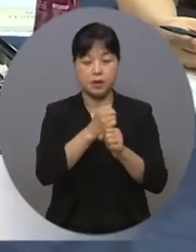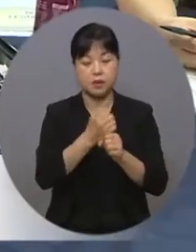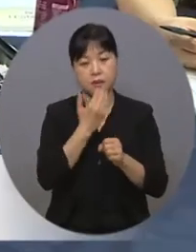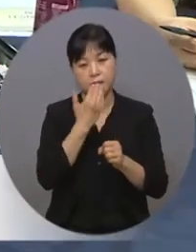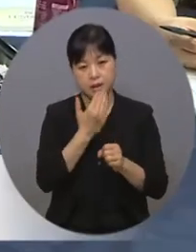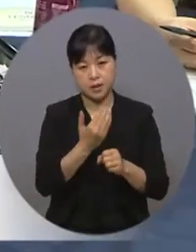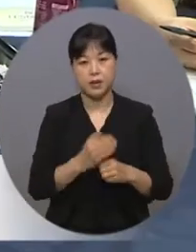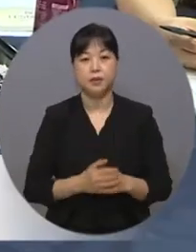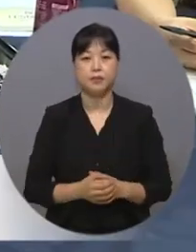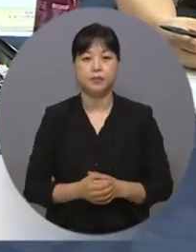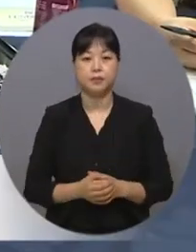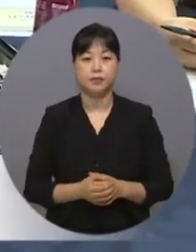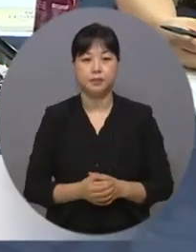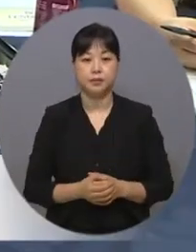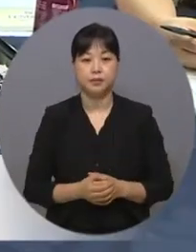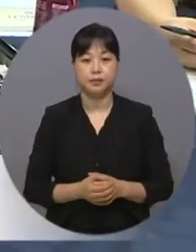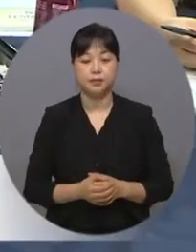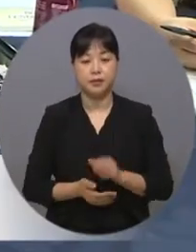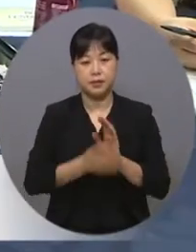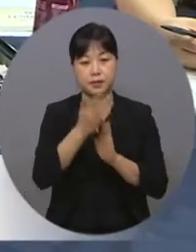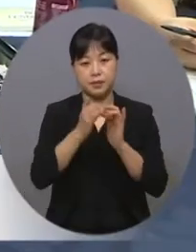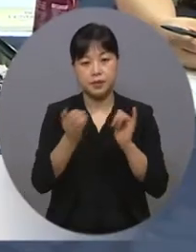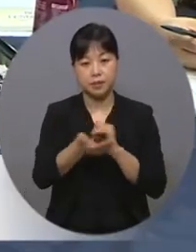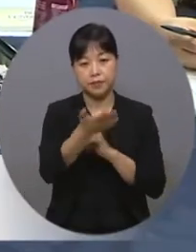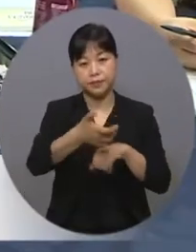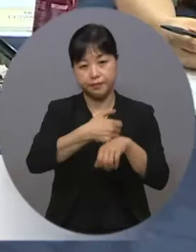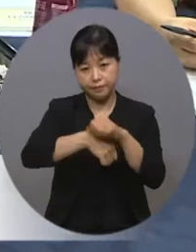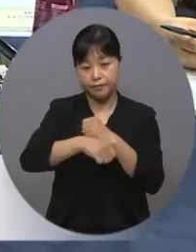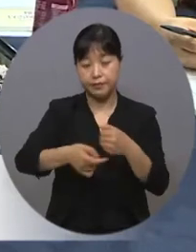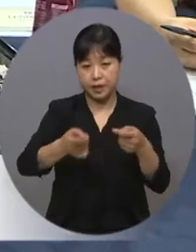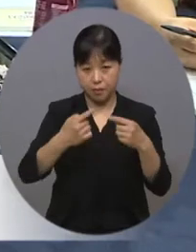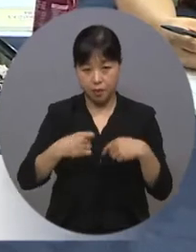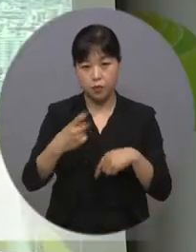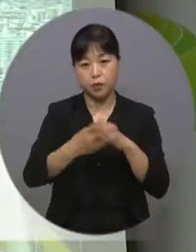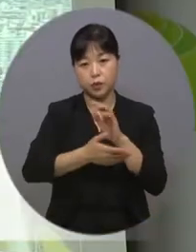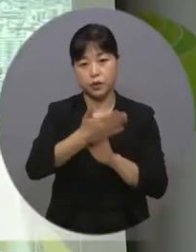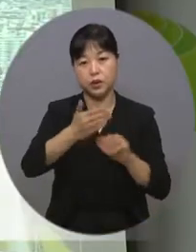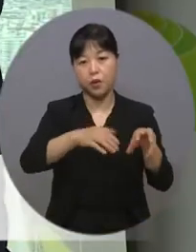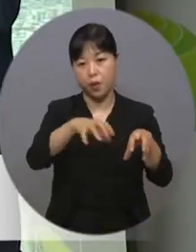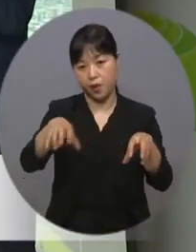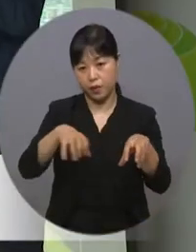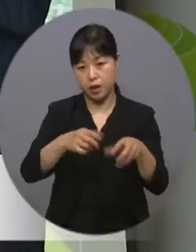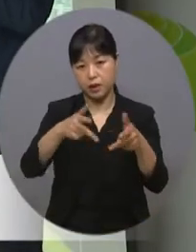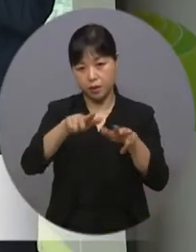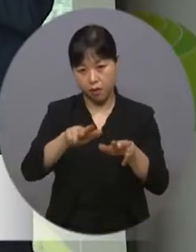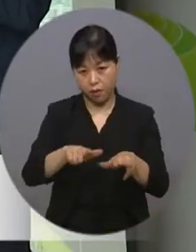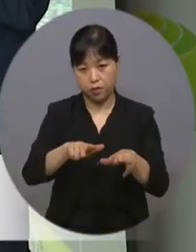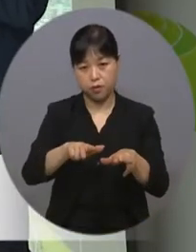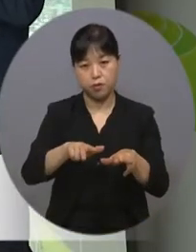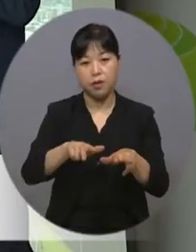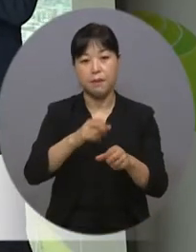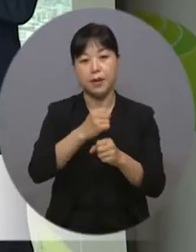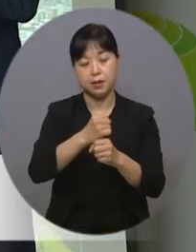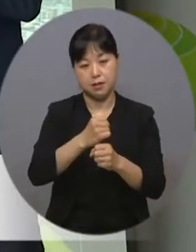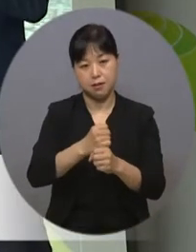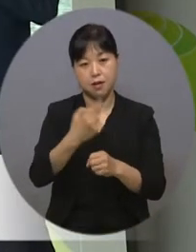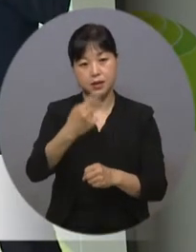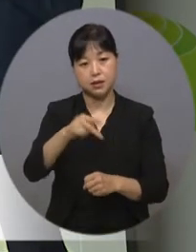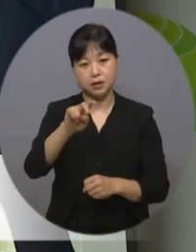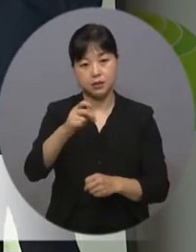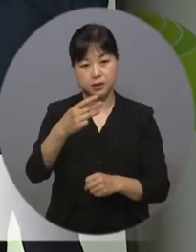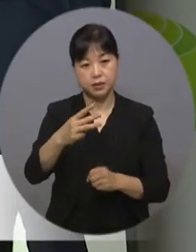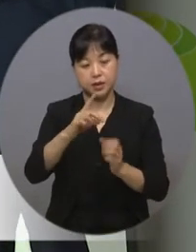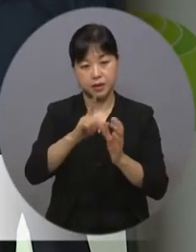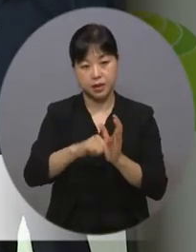이루어내야 될 것 같습니다. 시민 여러분의 적극적인 참여와 도심 속 곳곳에 정원을 도심 만든다면